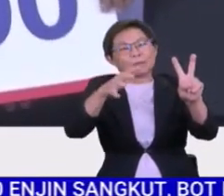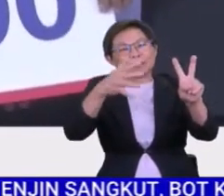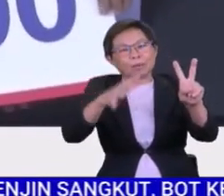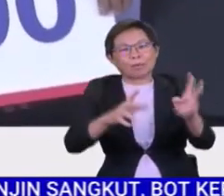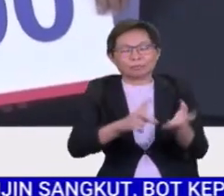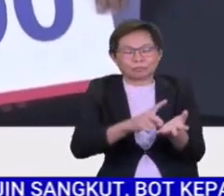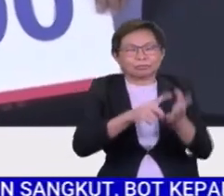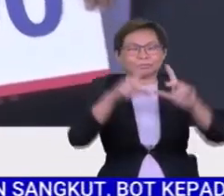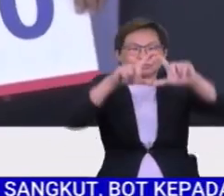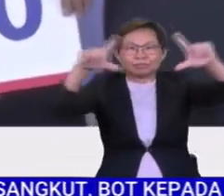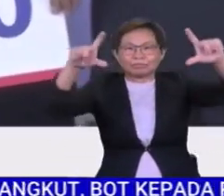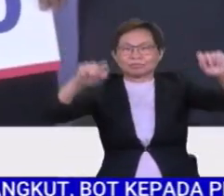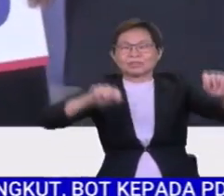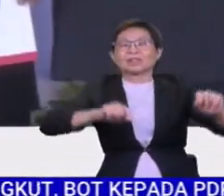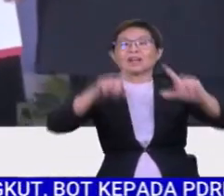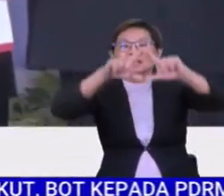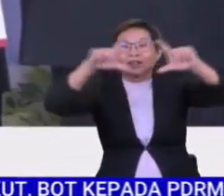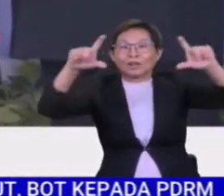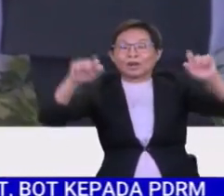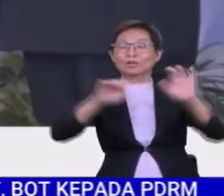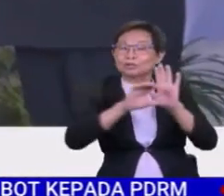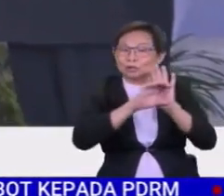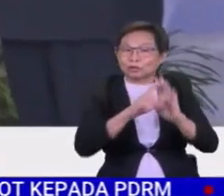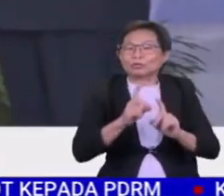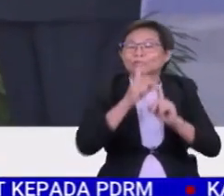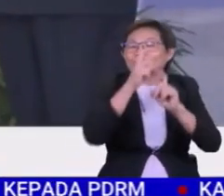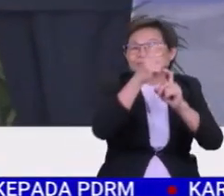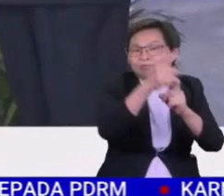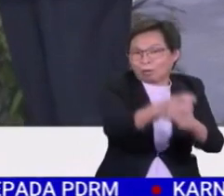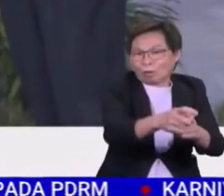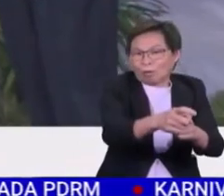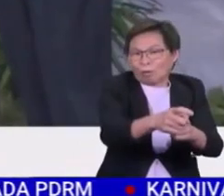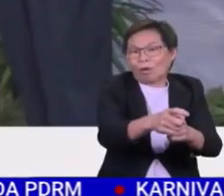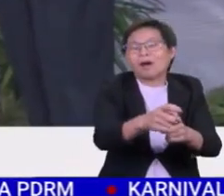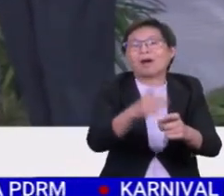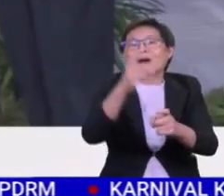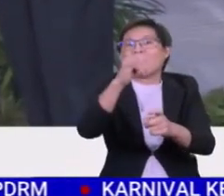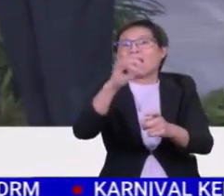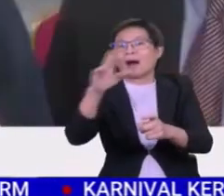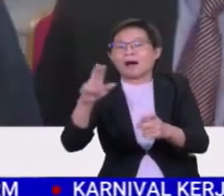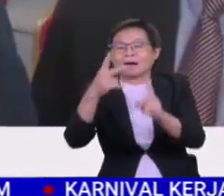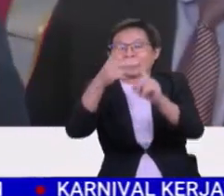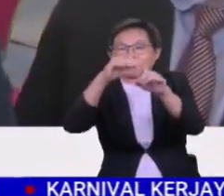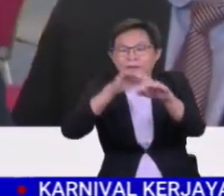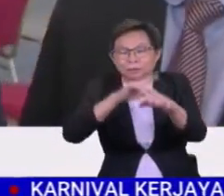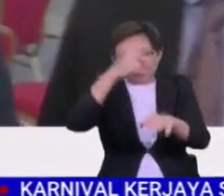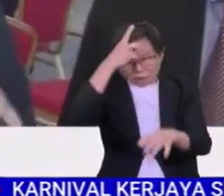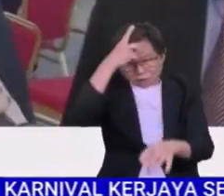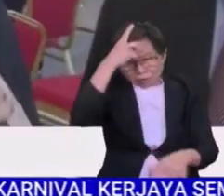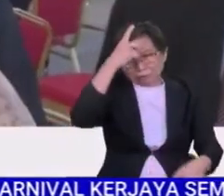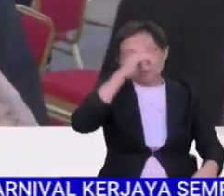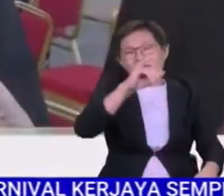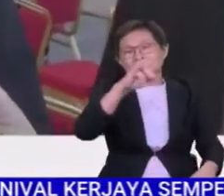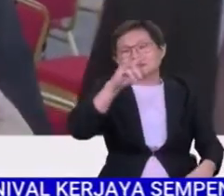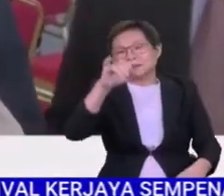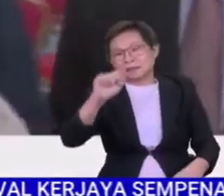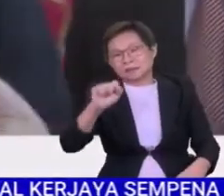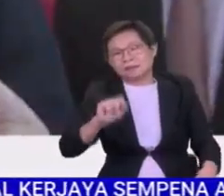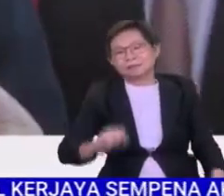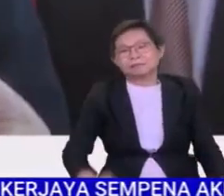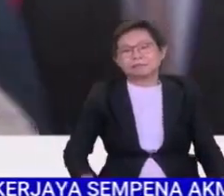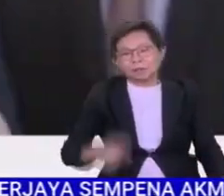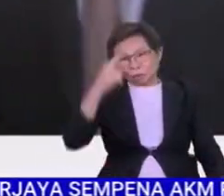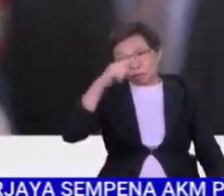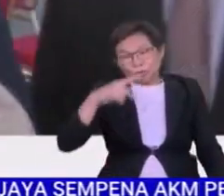disampaikan ketua pegawai eksekutif sesb Mohamad yaob Jafar kepada dat Idris tujuan utama SB untuk